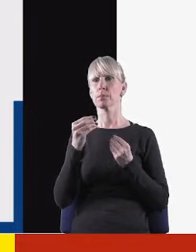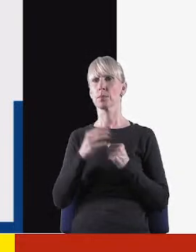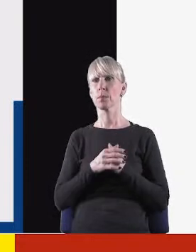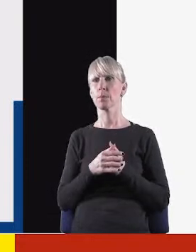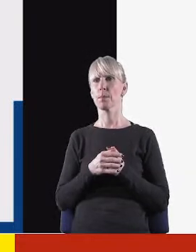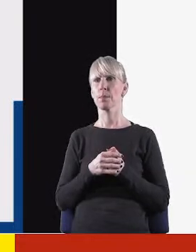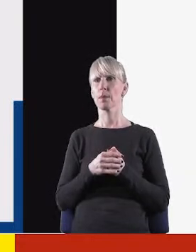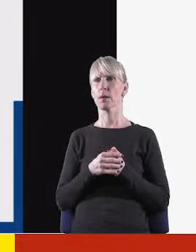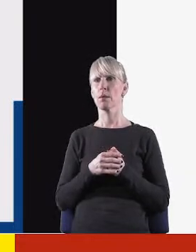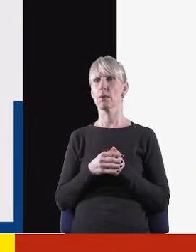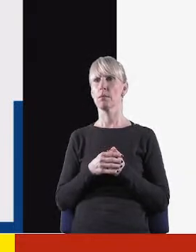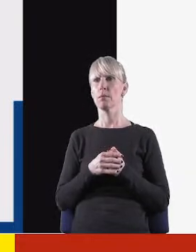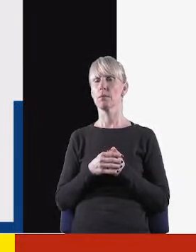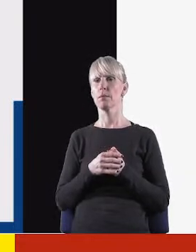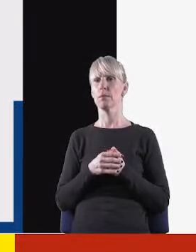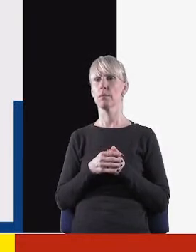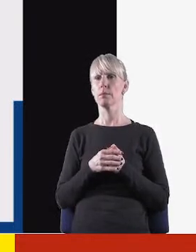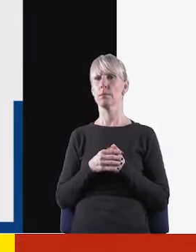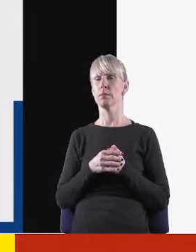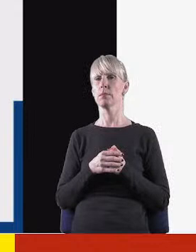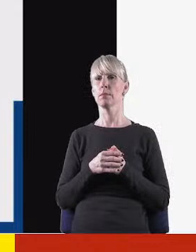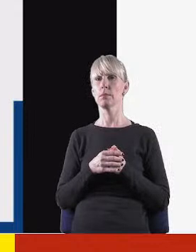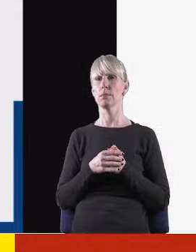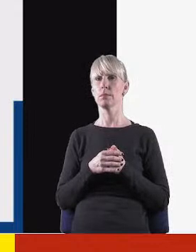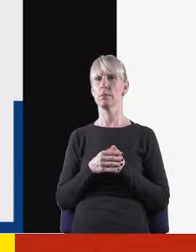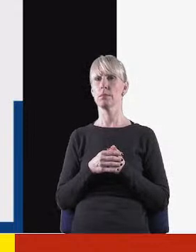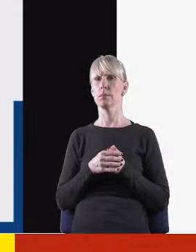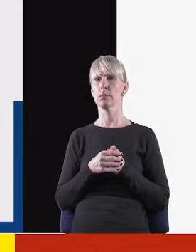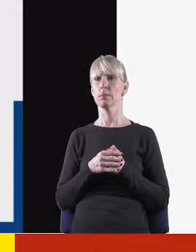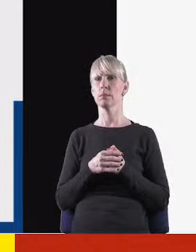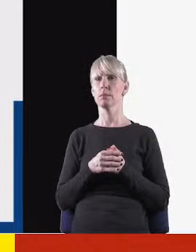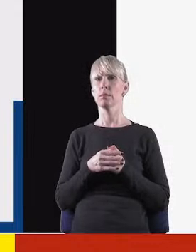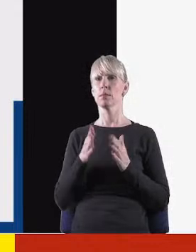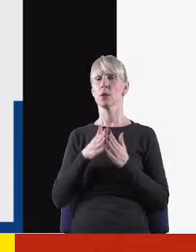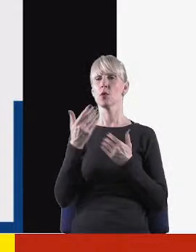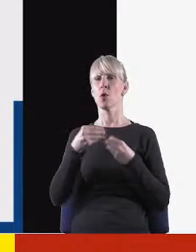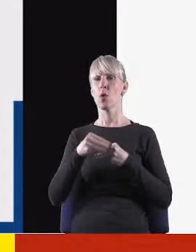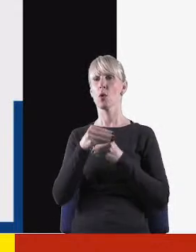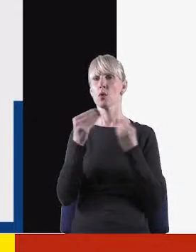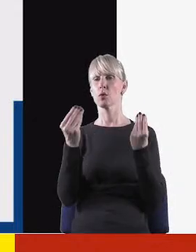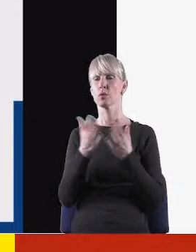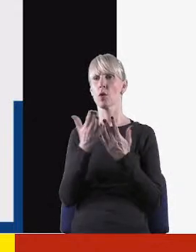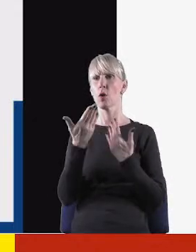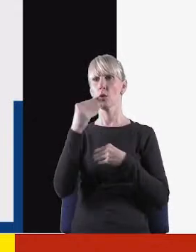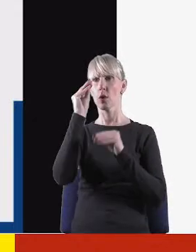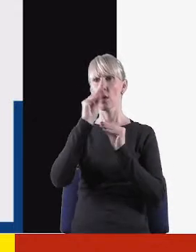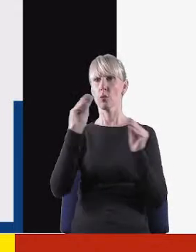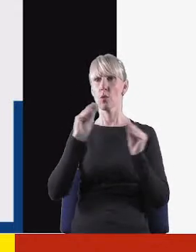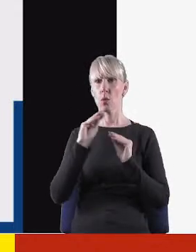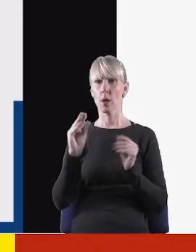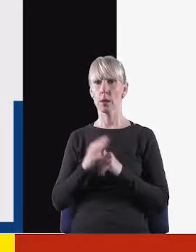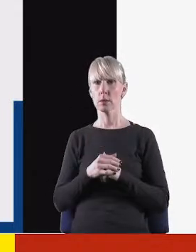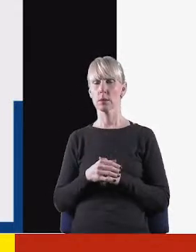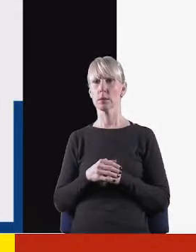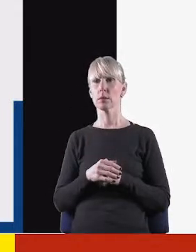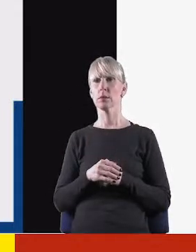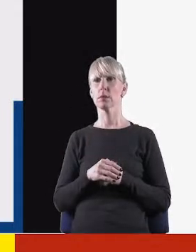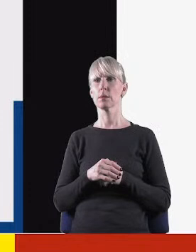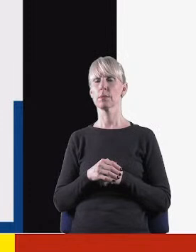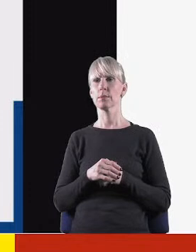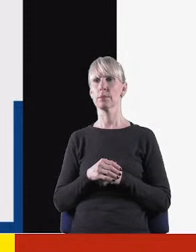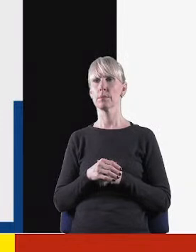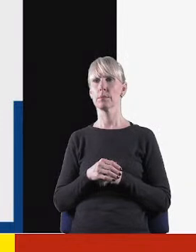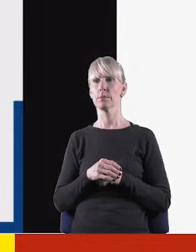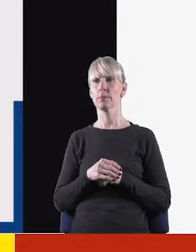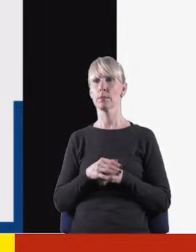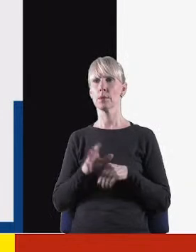poprosimy o kolejne slajdy. Co do grantów Ośrodka Rozwoju Edukacji, to tutaj też absolutne